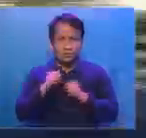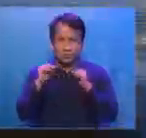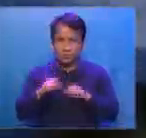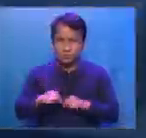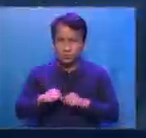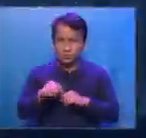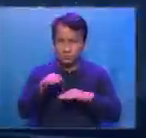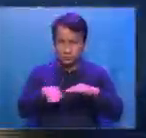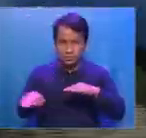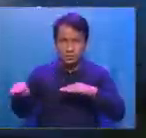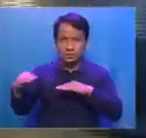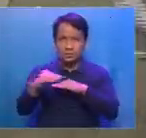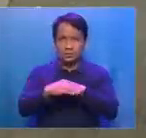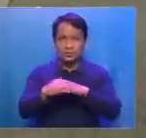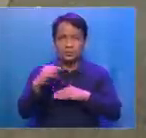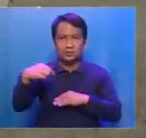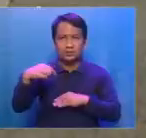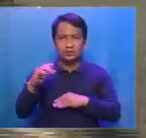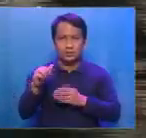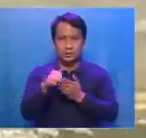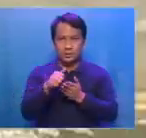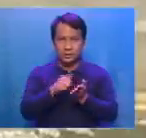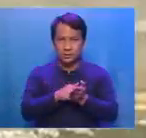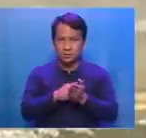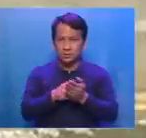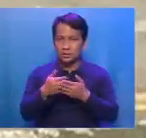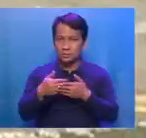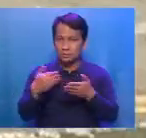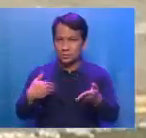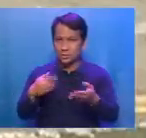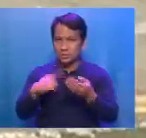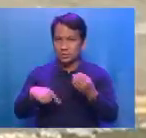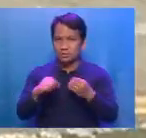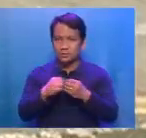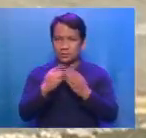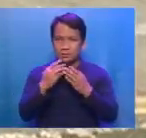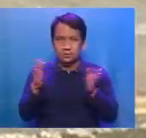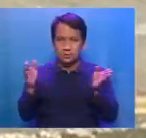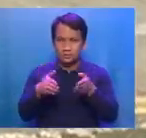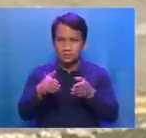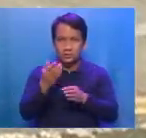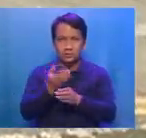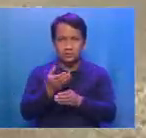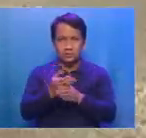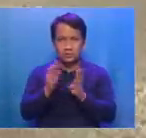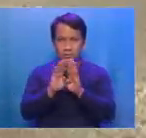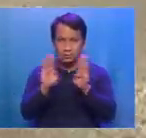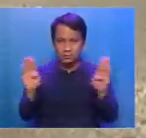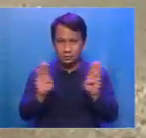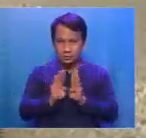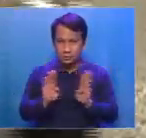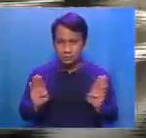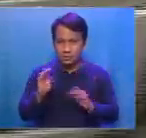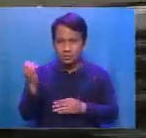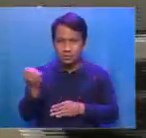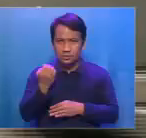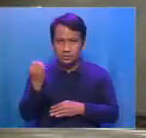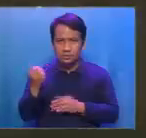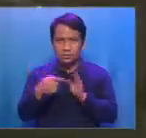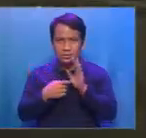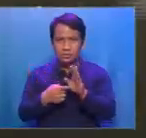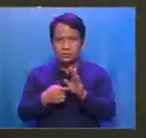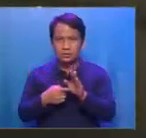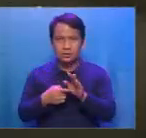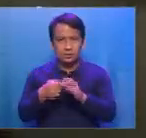ulit mag-U-turn sa tapat ng Quezon City Academy, pero para lang sa maliliit na sasakyan. Binuksan naman para lang sa emergency at marked